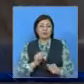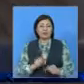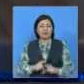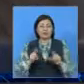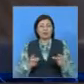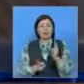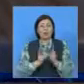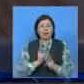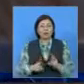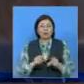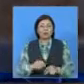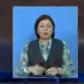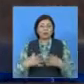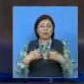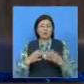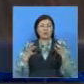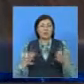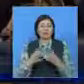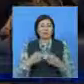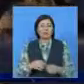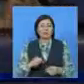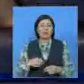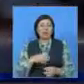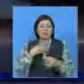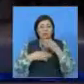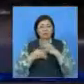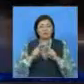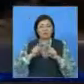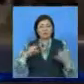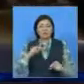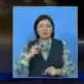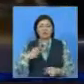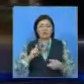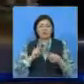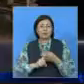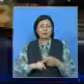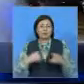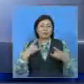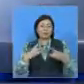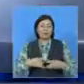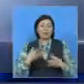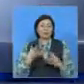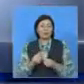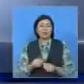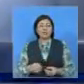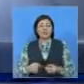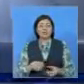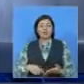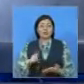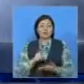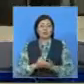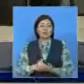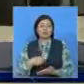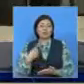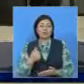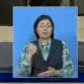общественного питания, организаций здравоохранения, аптек, объектов ЖКХ, связи и телекоммуникаций. Также их обяжут раз